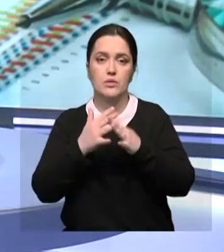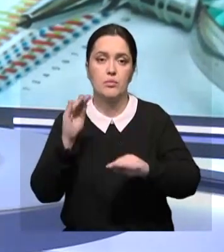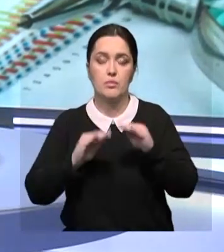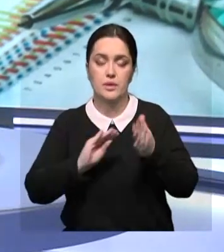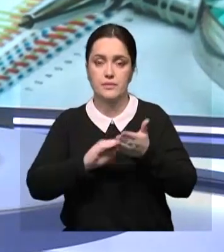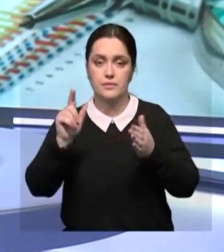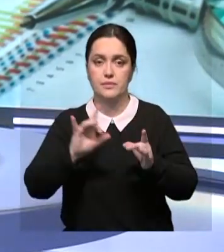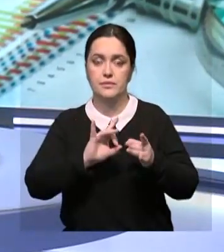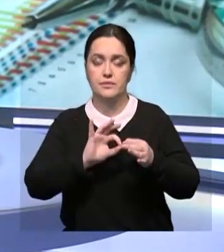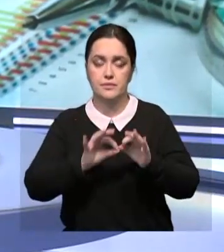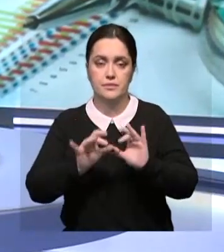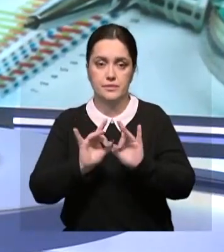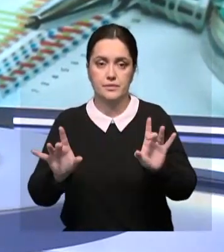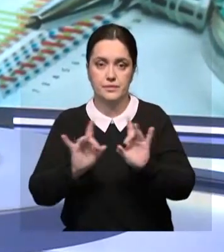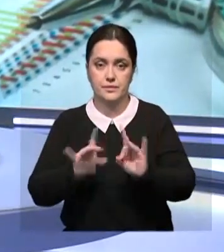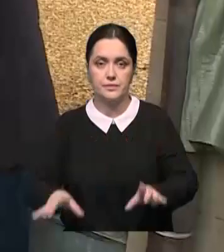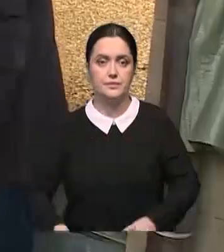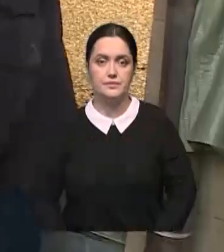сельхозпродукции. Подробнее расскажет Гульнар Жантасова.